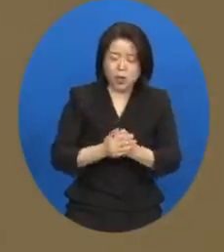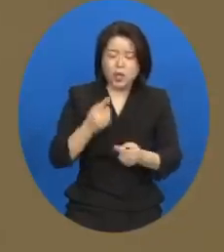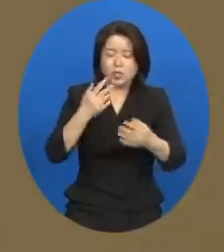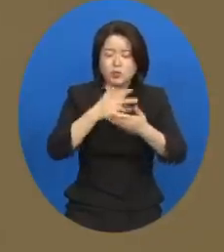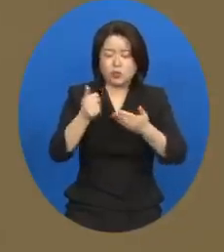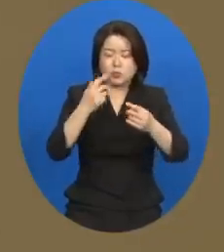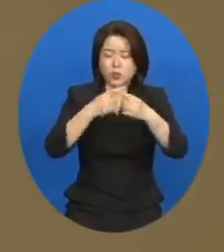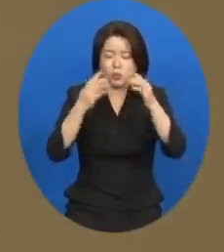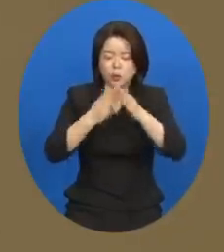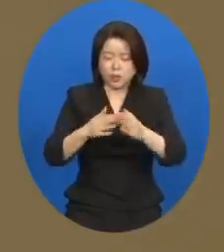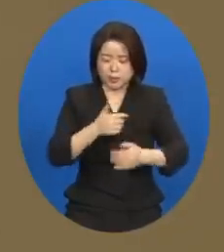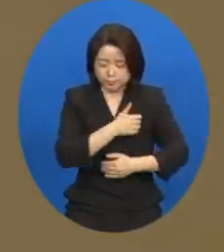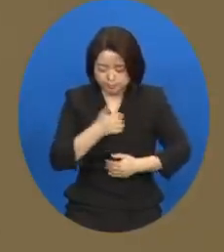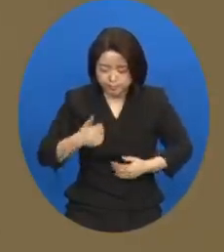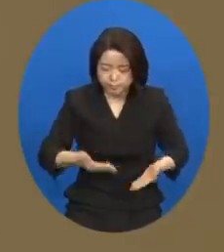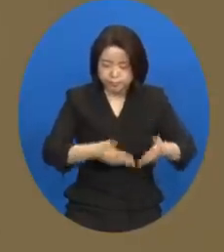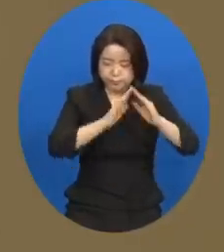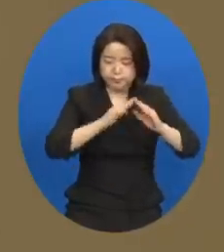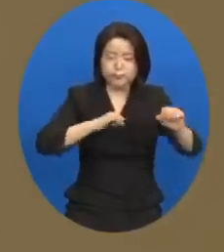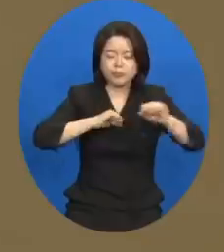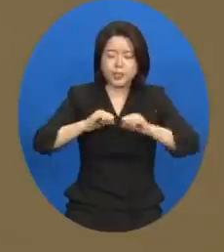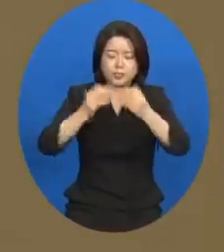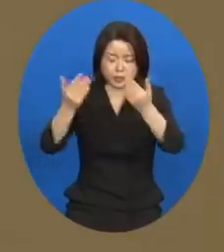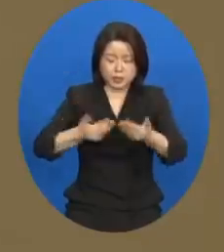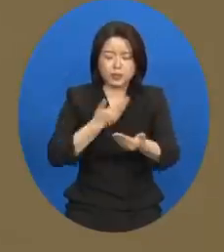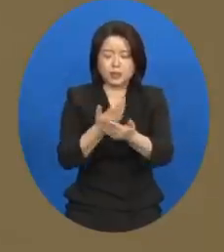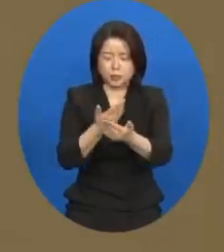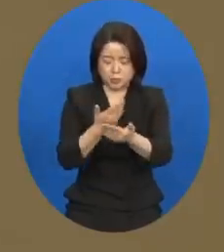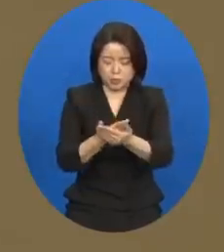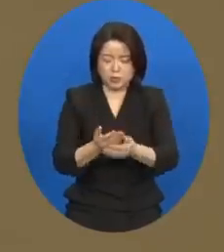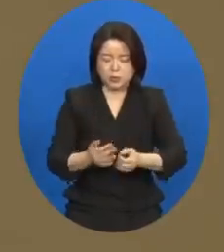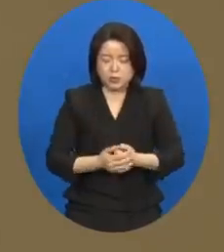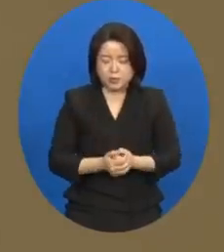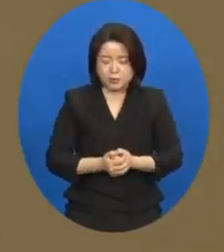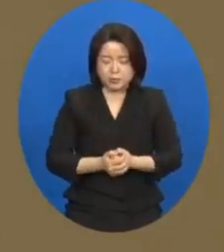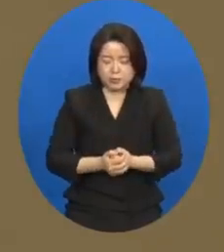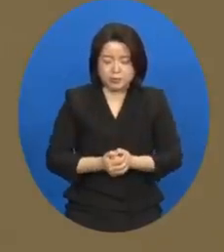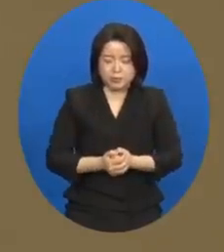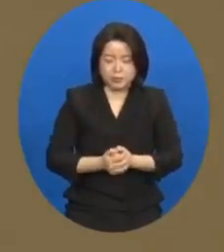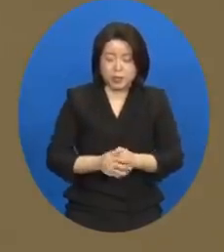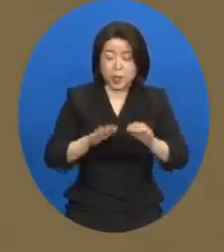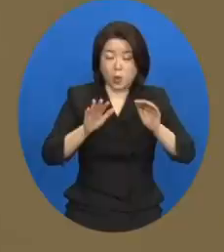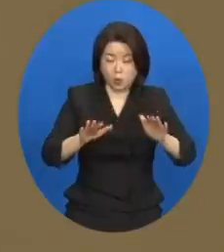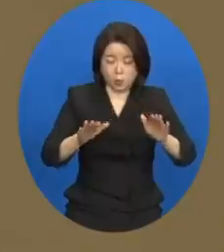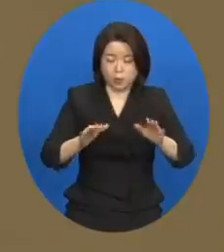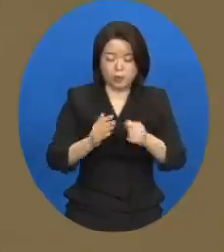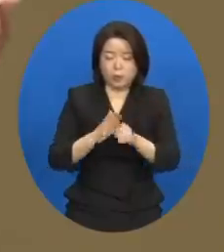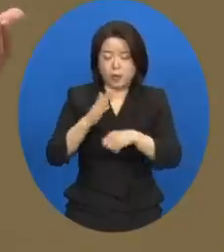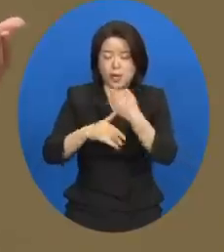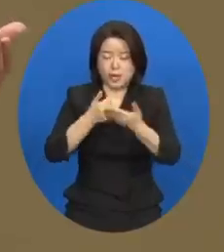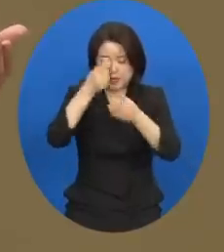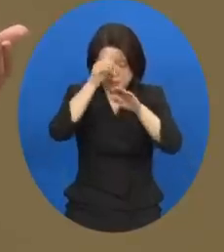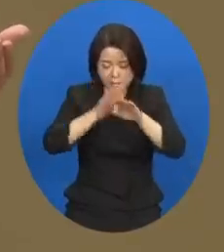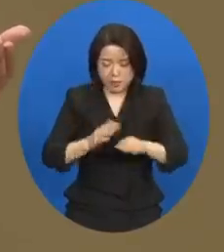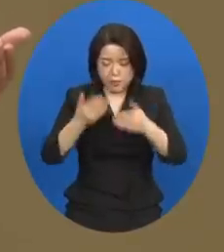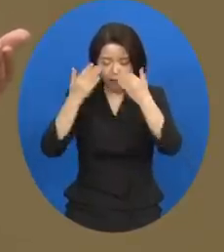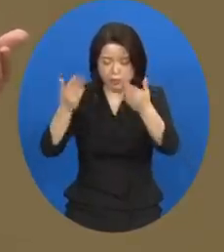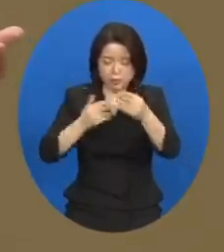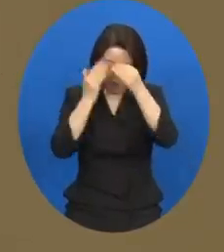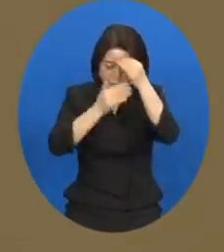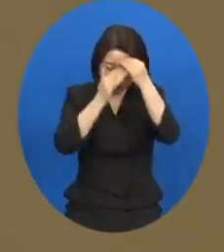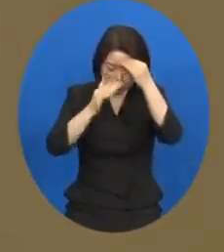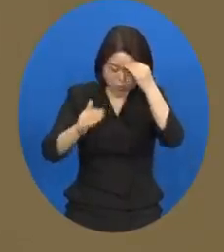든든히 세워지는 역사가 있게 하여 주시옵소서. 오늘도 하나님께 예배하는